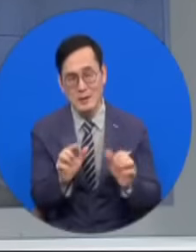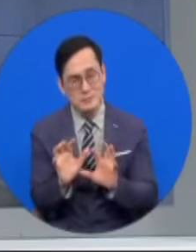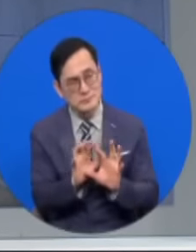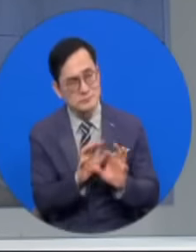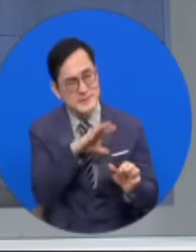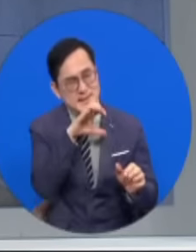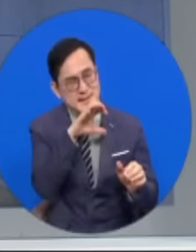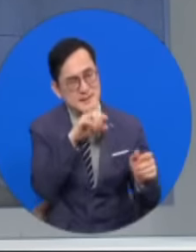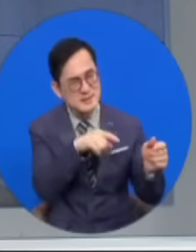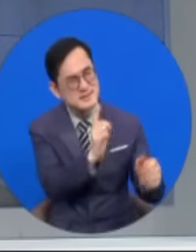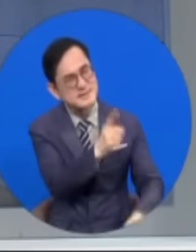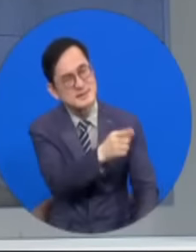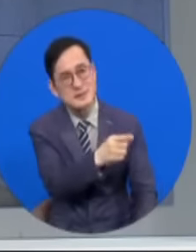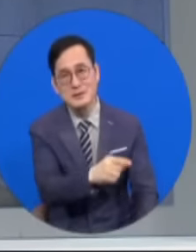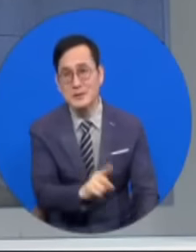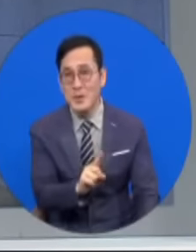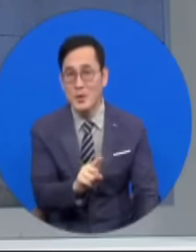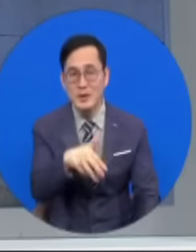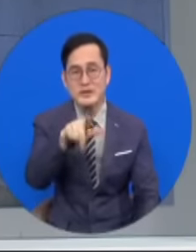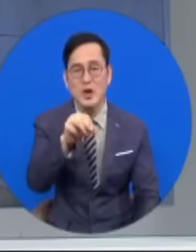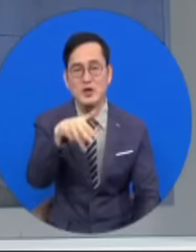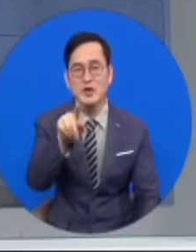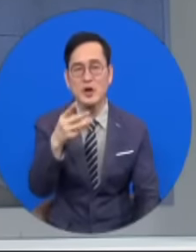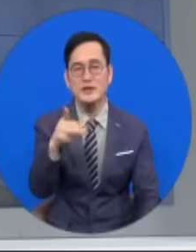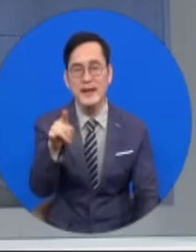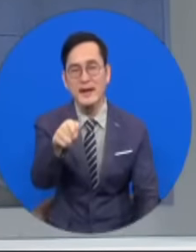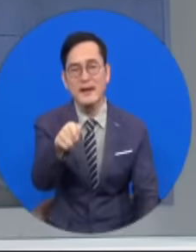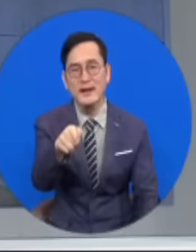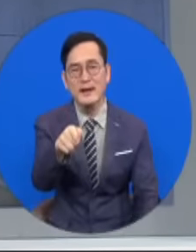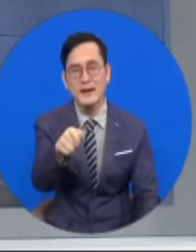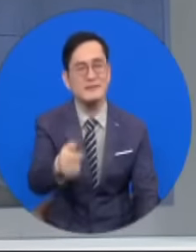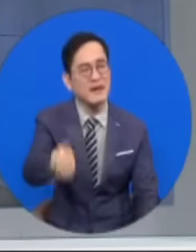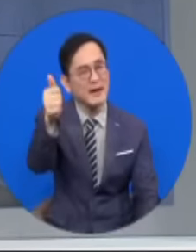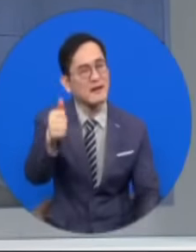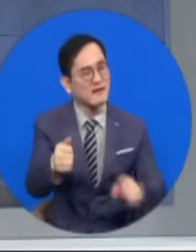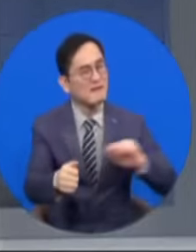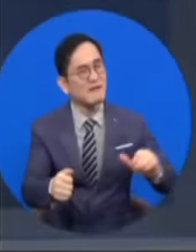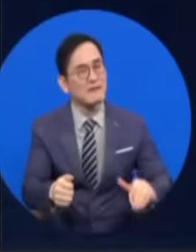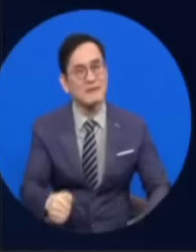지지자들 눈에는 정청래 위원장만 못 하나 봅니다